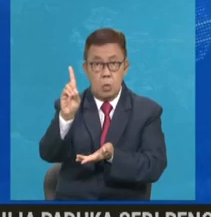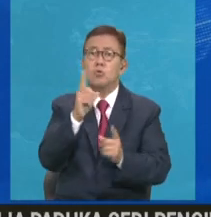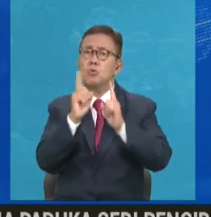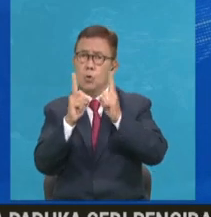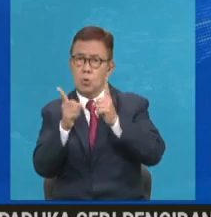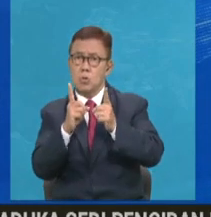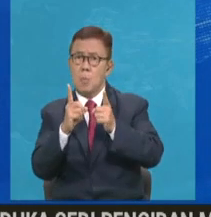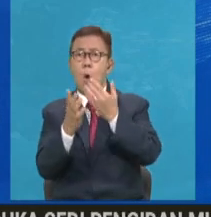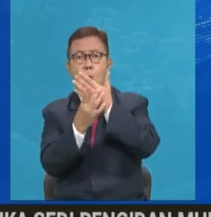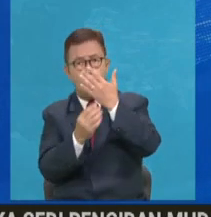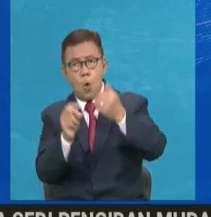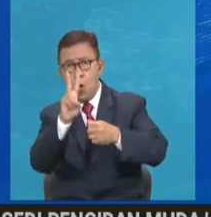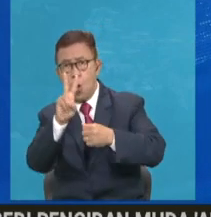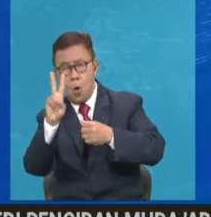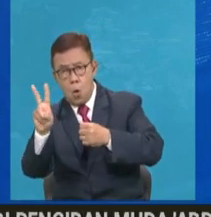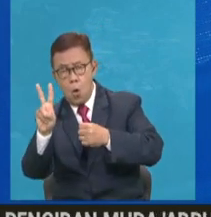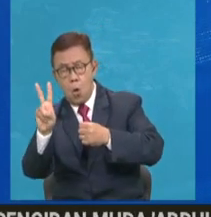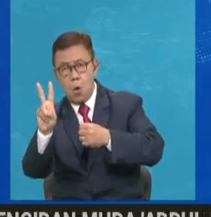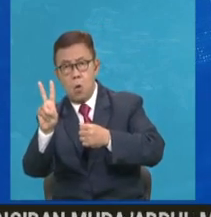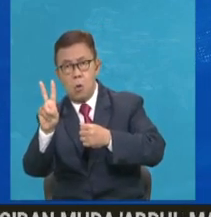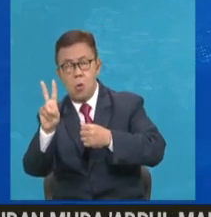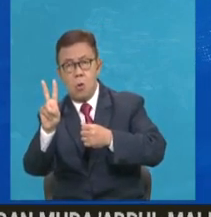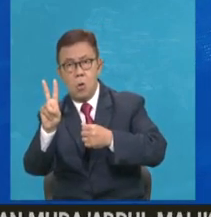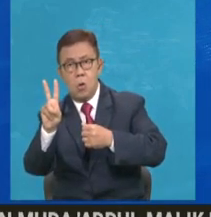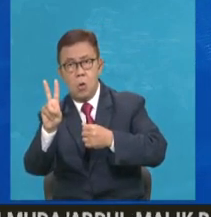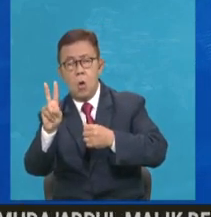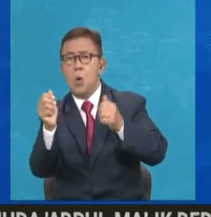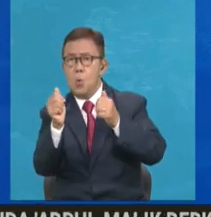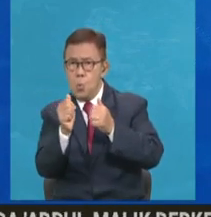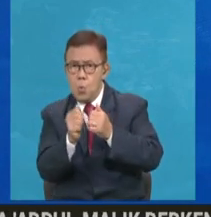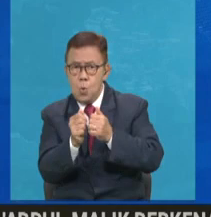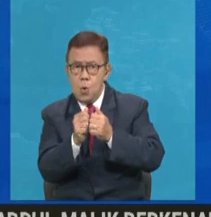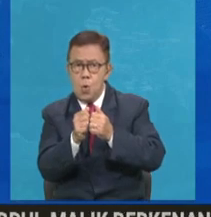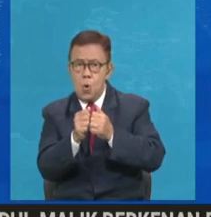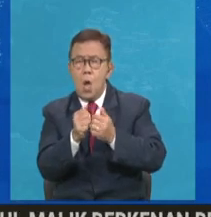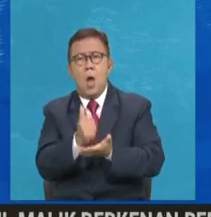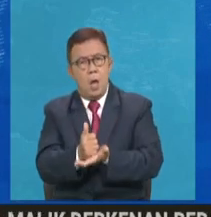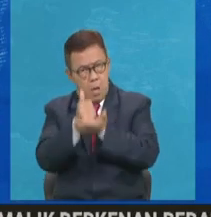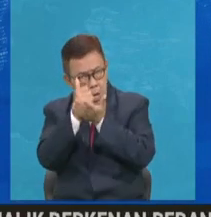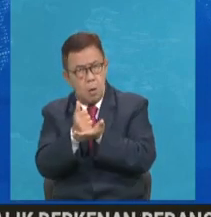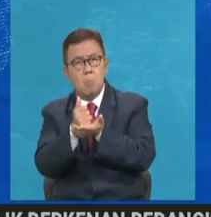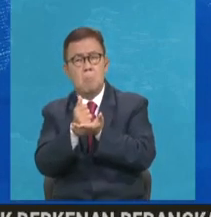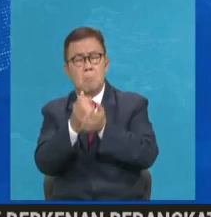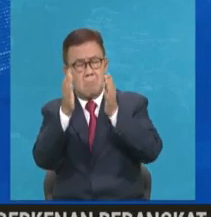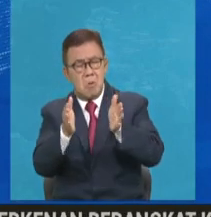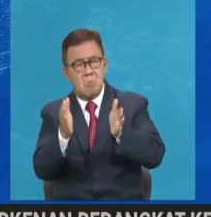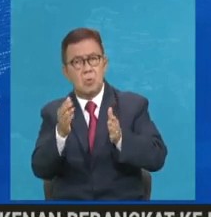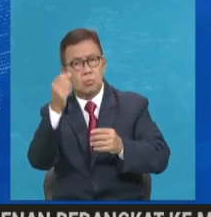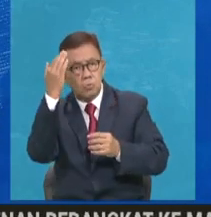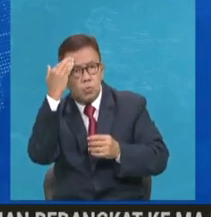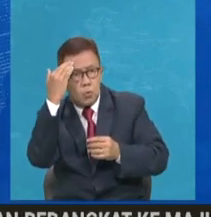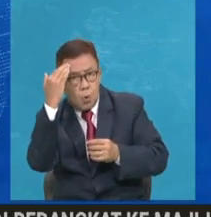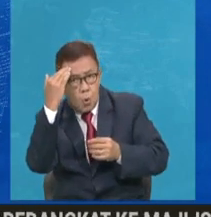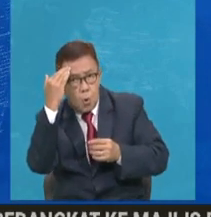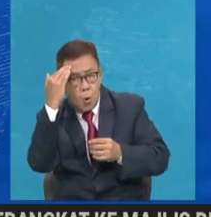forum tenaga minyak 22 pif 2022 dengan hasrat untuk melengkapkan dan meningkatkan pengetahuan dalam